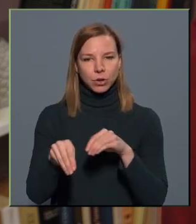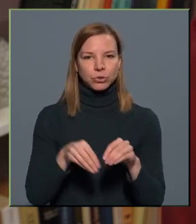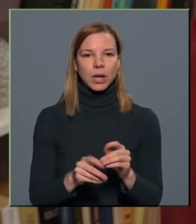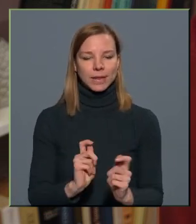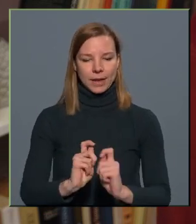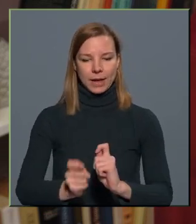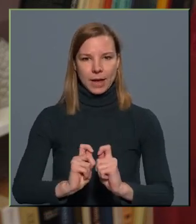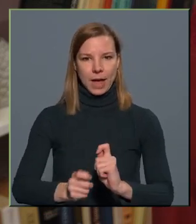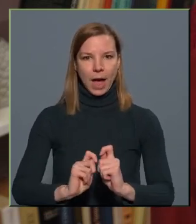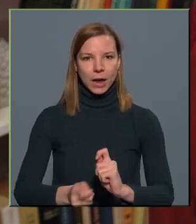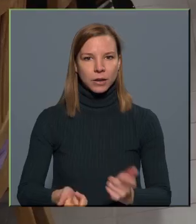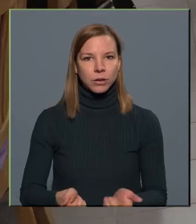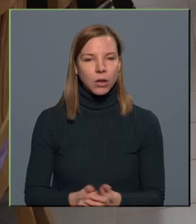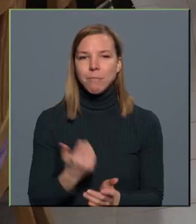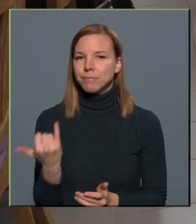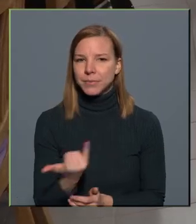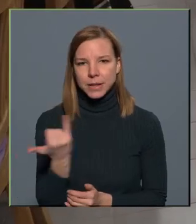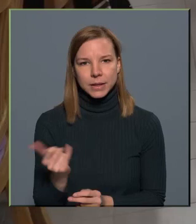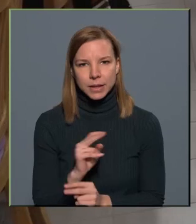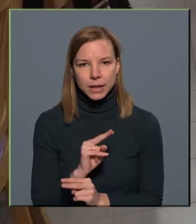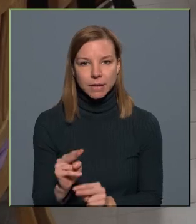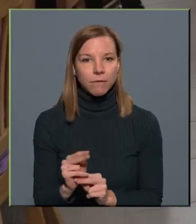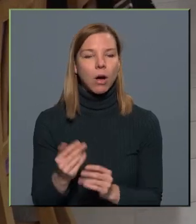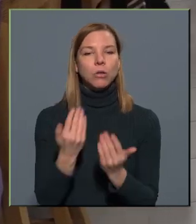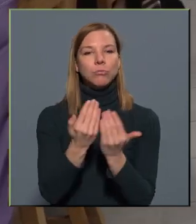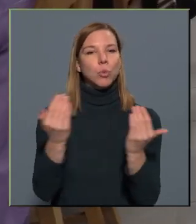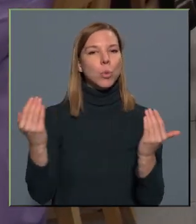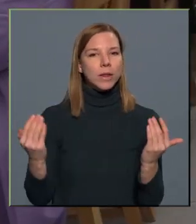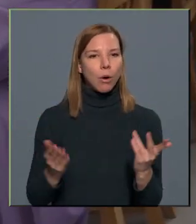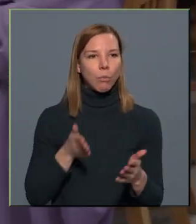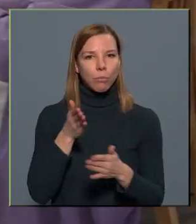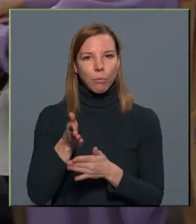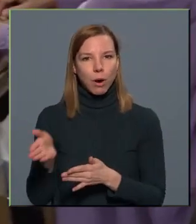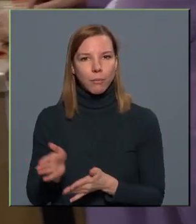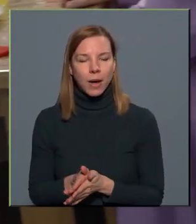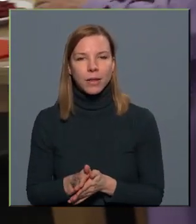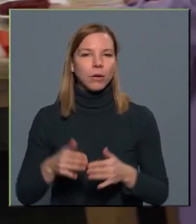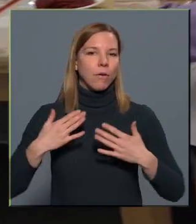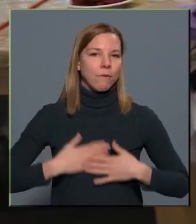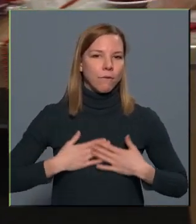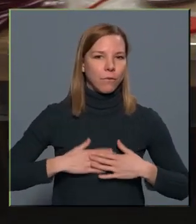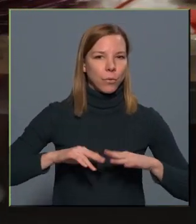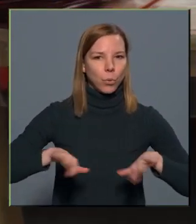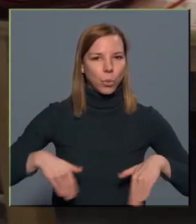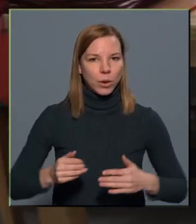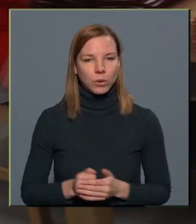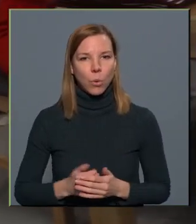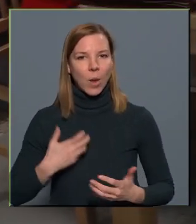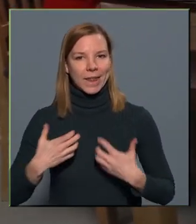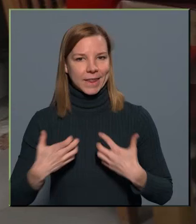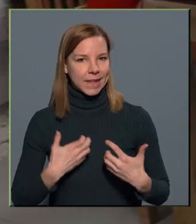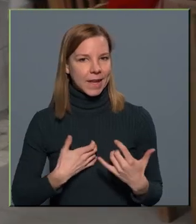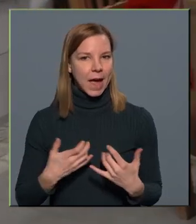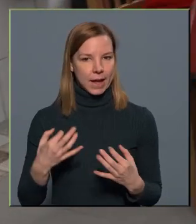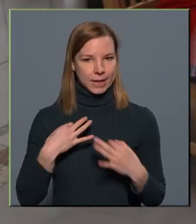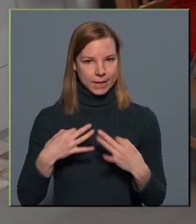kártyajátékok, ezek mindig vannak. Múzeumban megyünk, most decemberben voltak fürdőben, színházban, cirkuszban, tehát